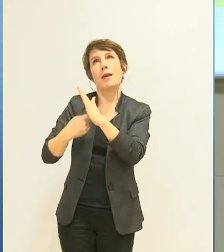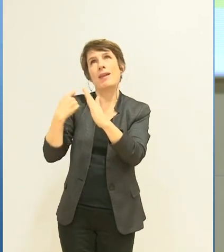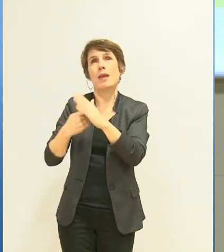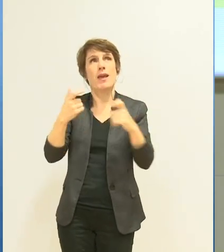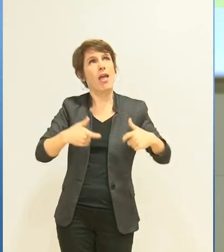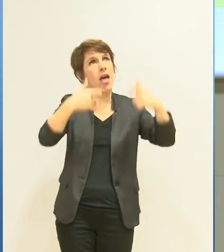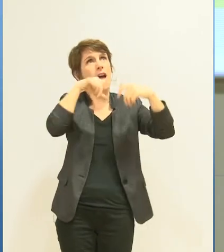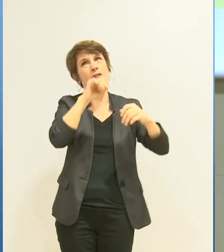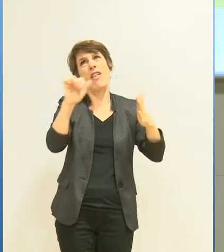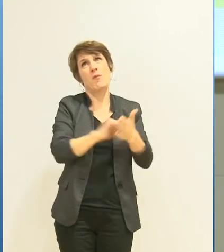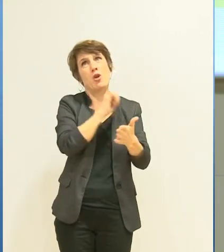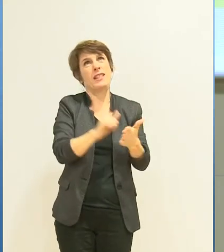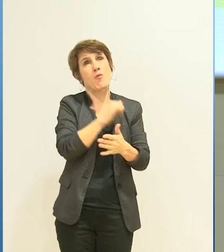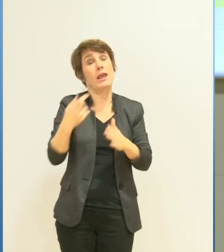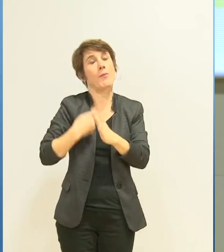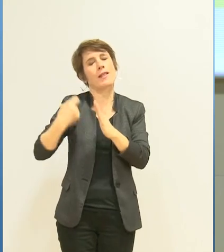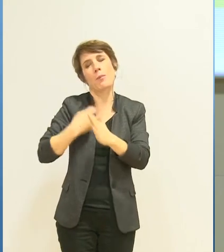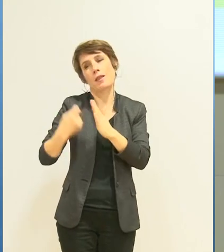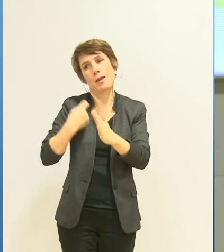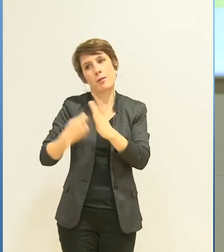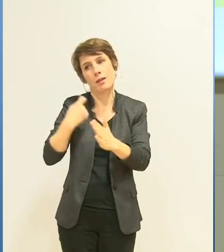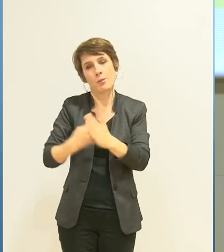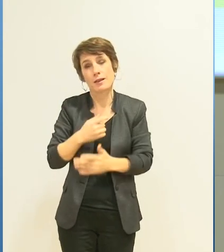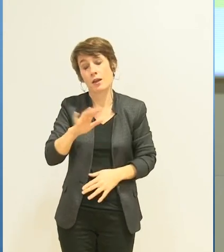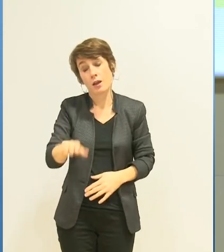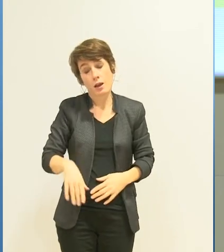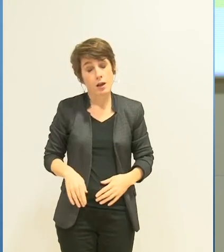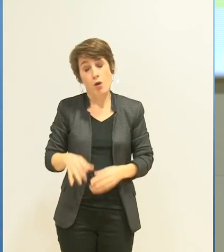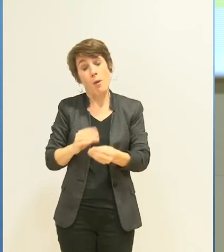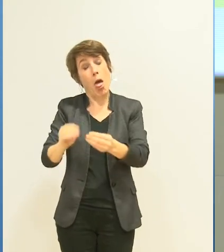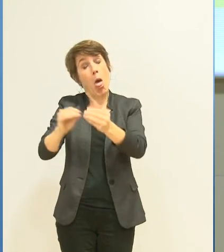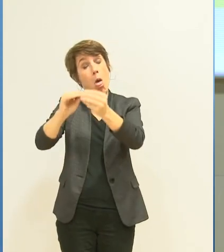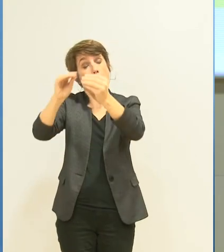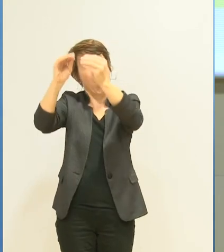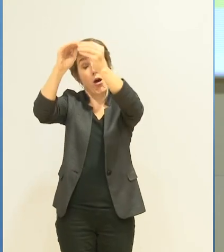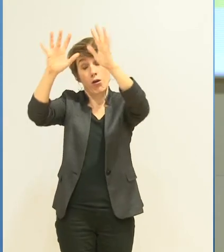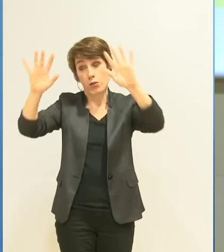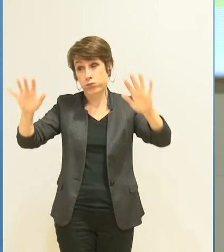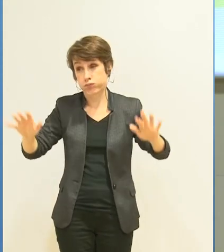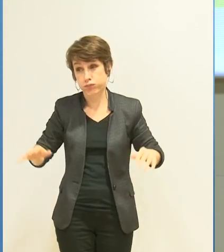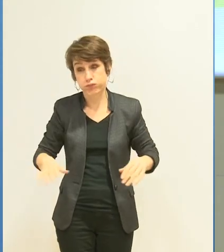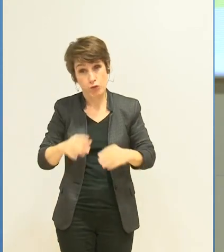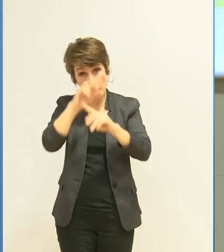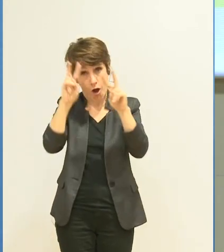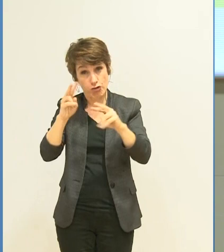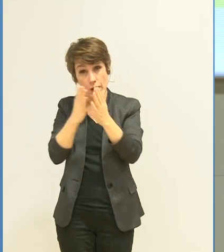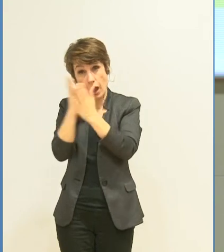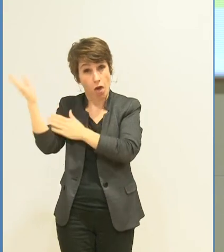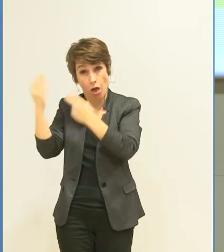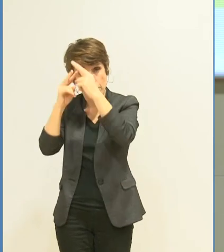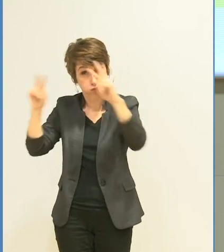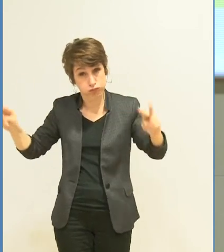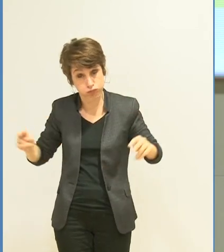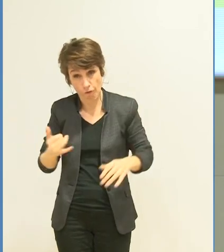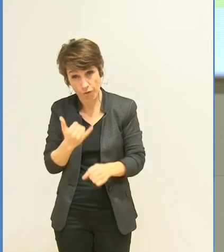démission du vin d'un mois diminution du vin en y ajoutant plein de périphériques généralement d'ailleurs assez faux et